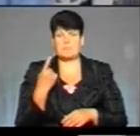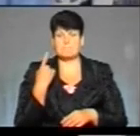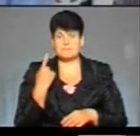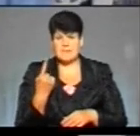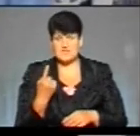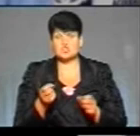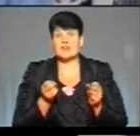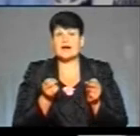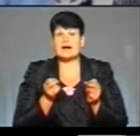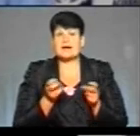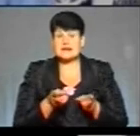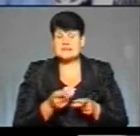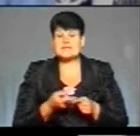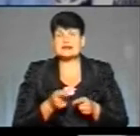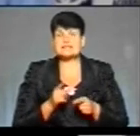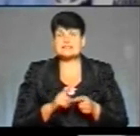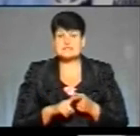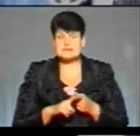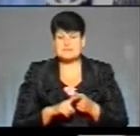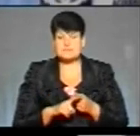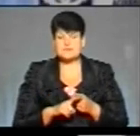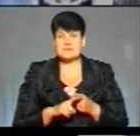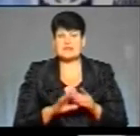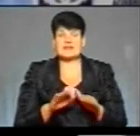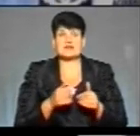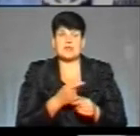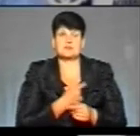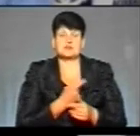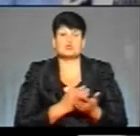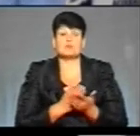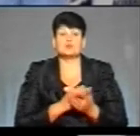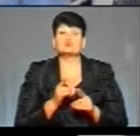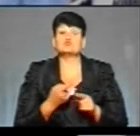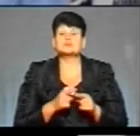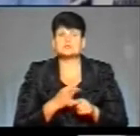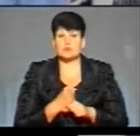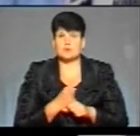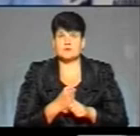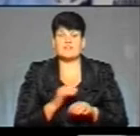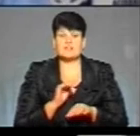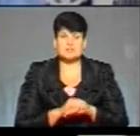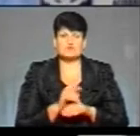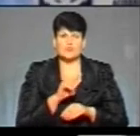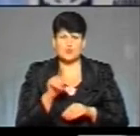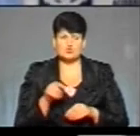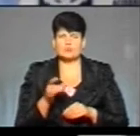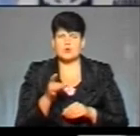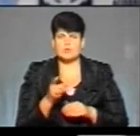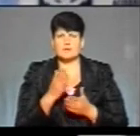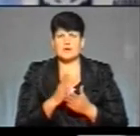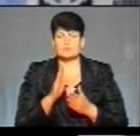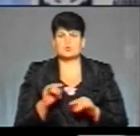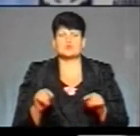ризик – це, власне, надання медичних послуг. Для чого це робиться? Фактично, в кожному з цих районів має бути